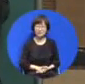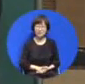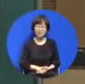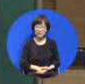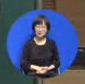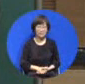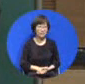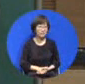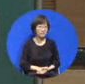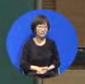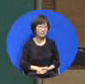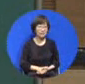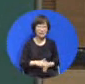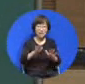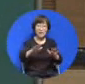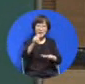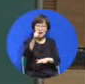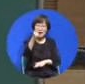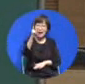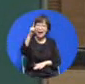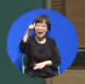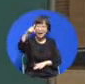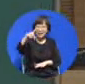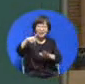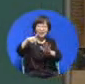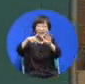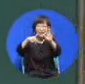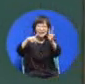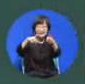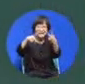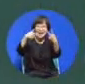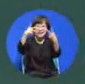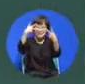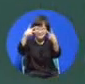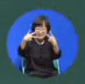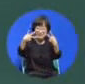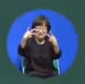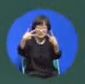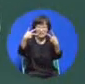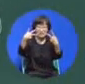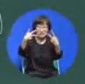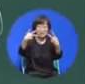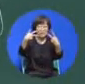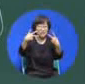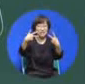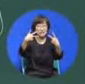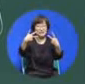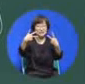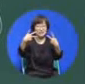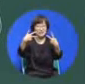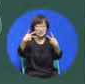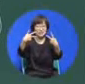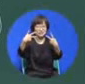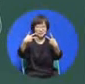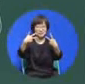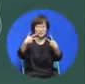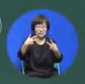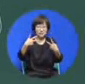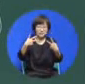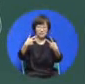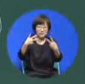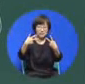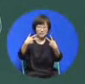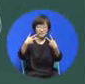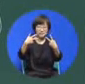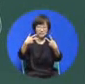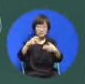일어나면 오늘 7절에 나왔죠. In verse 7, it talks about 7절에 뭐라고 되어 있습니까? What does it say? 제 끝에